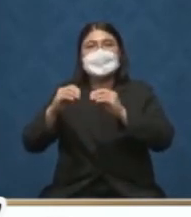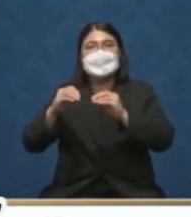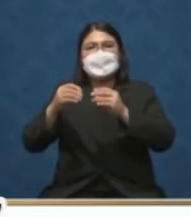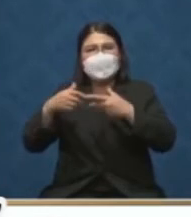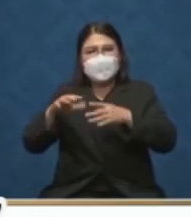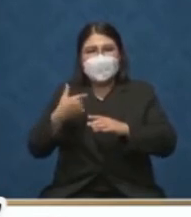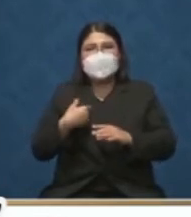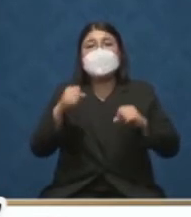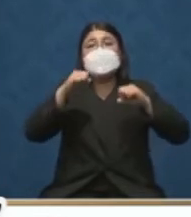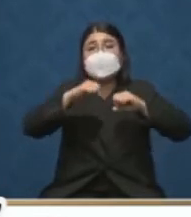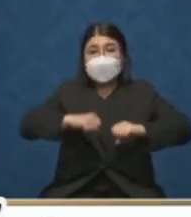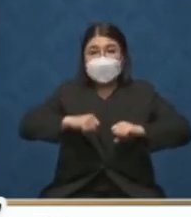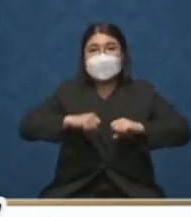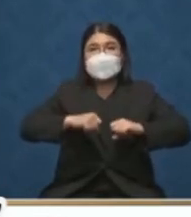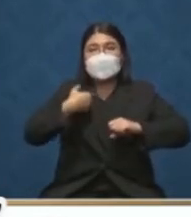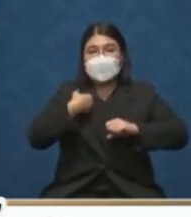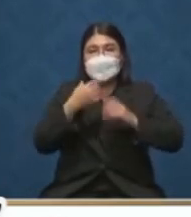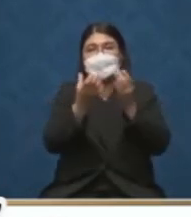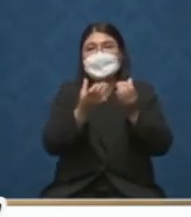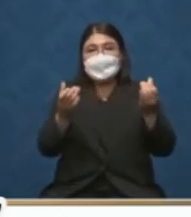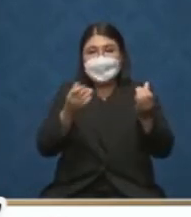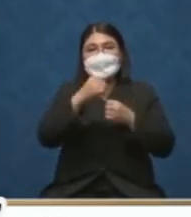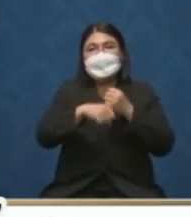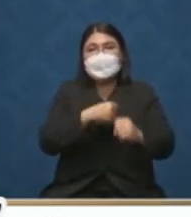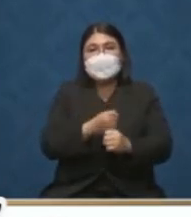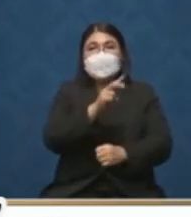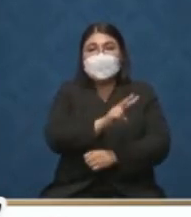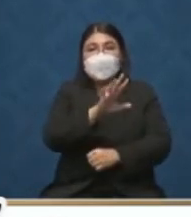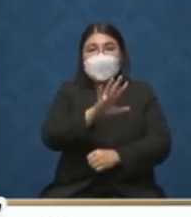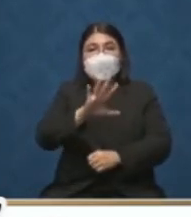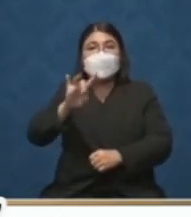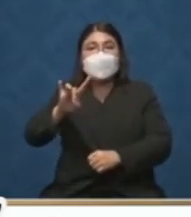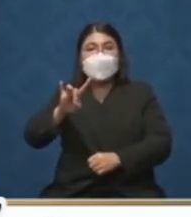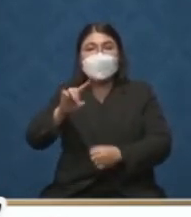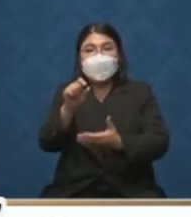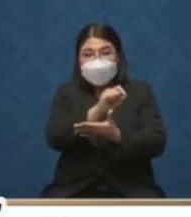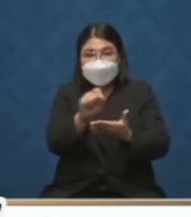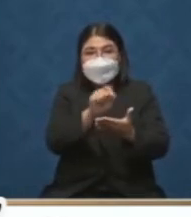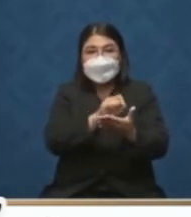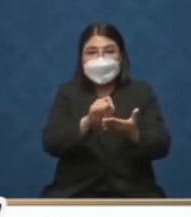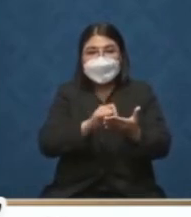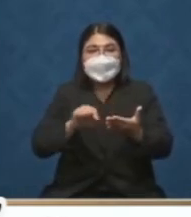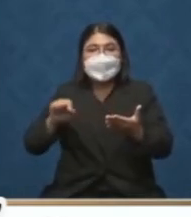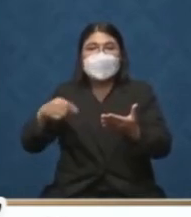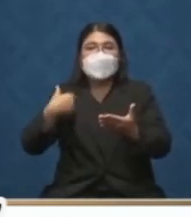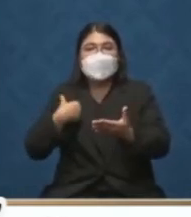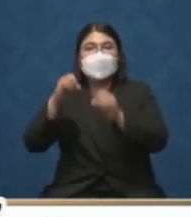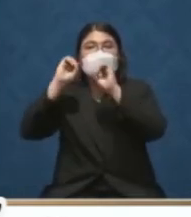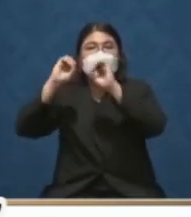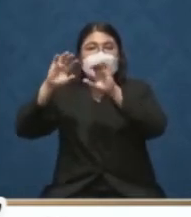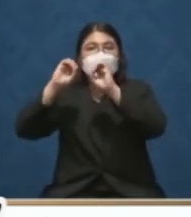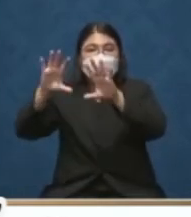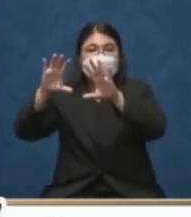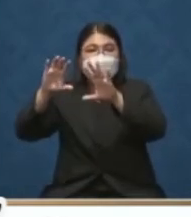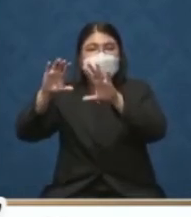ฟังความคิดเห็นประชาชนในจังหวัดขอนแก่นและเวทีอื่นๆที่สภาปฏิรูปแห่งชาติจัดขึ้นแล้วก็ได้มี